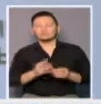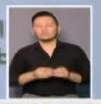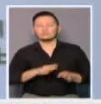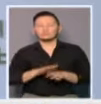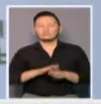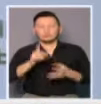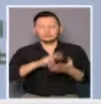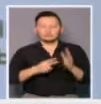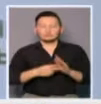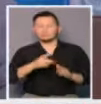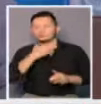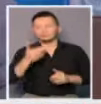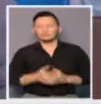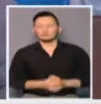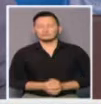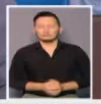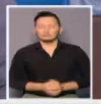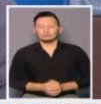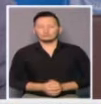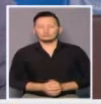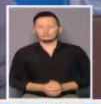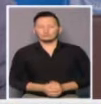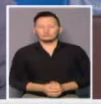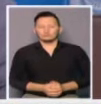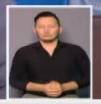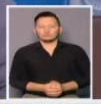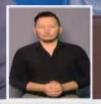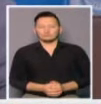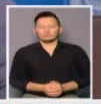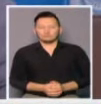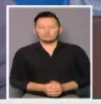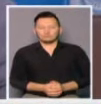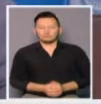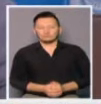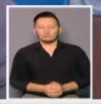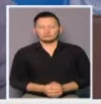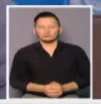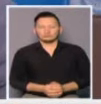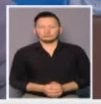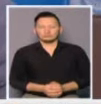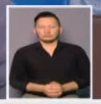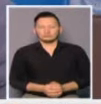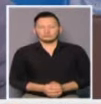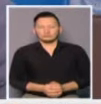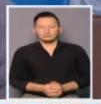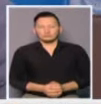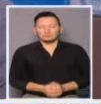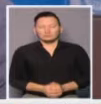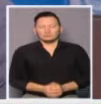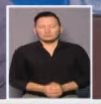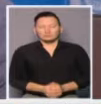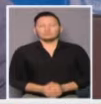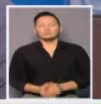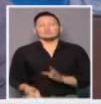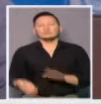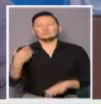новый проект среди населения. Бұрын азаматтар жаңа психоневрологиялық диспансерден анықтама алу үшін. Ранее граждане для